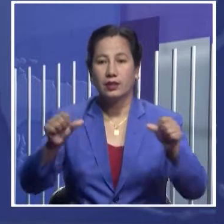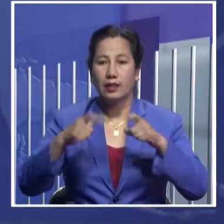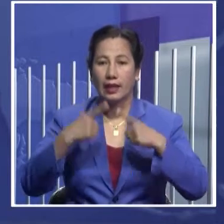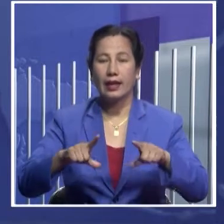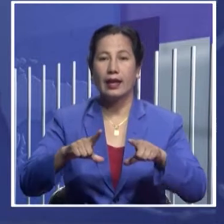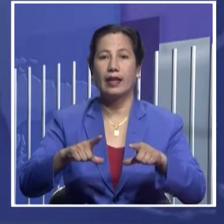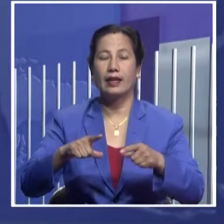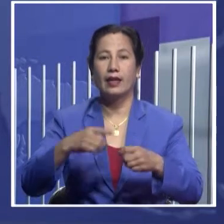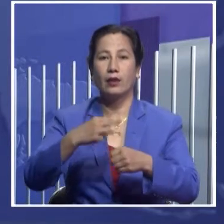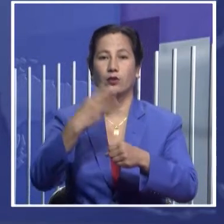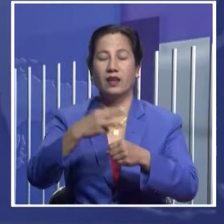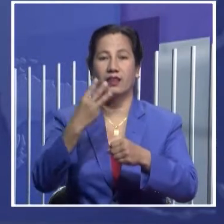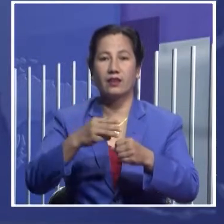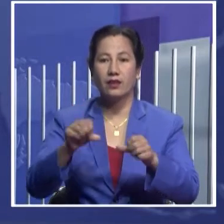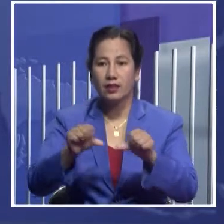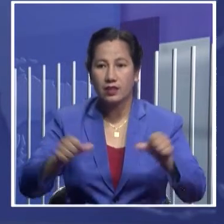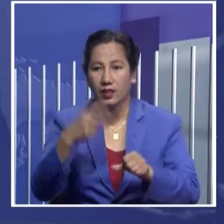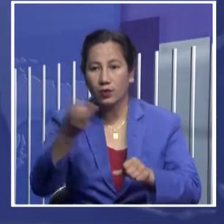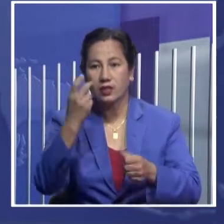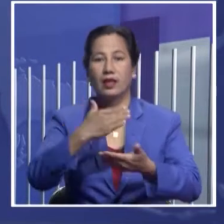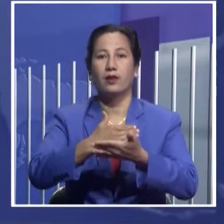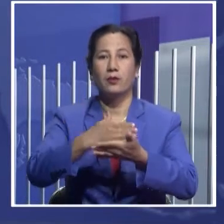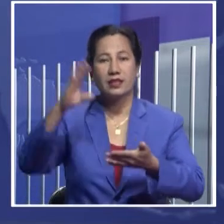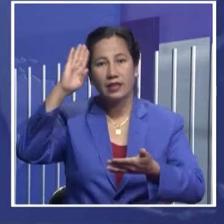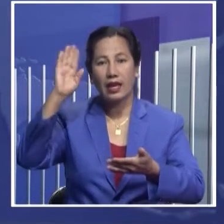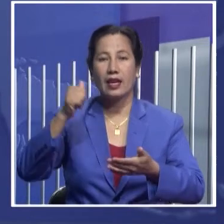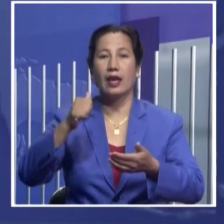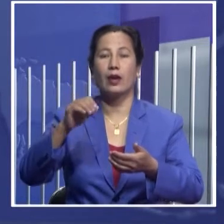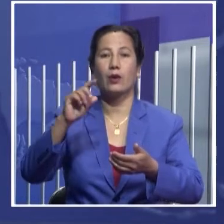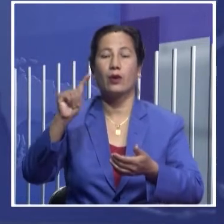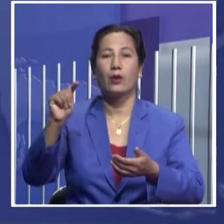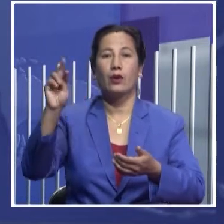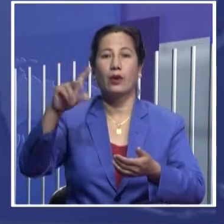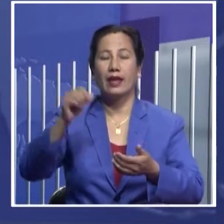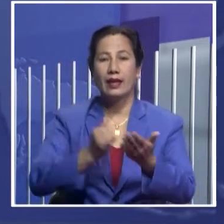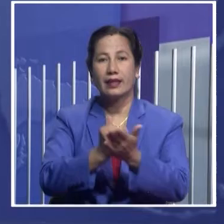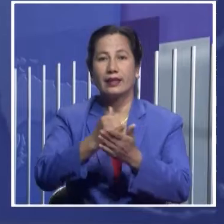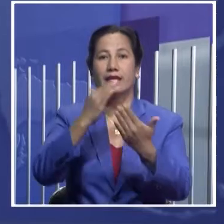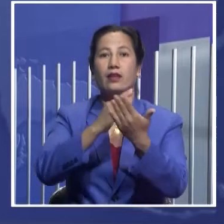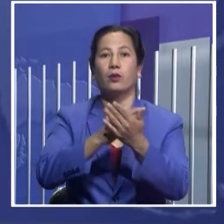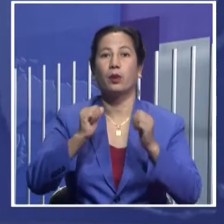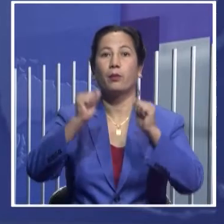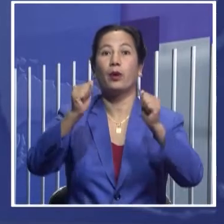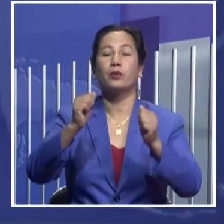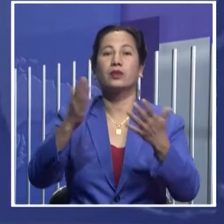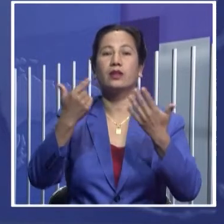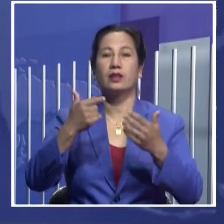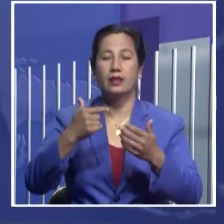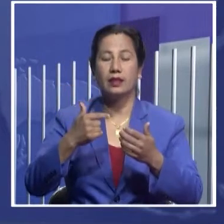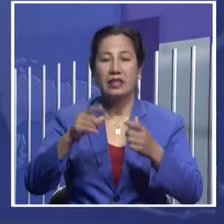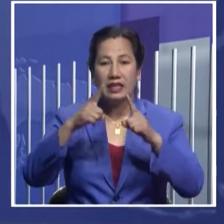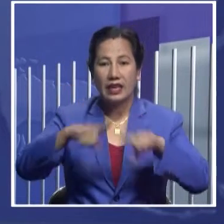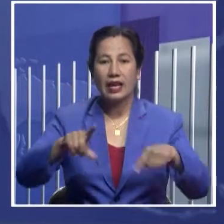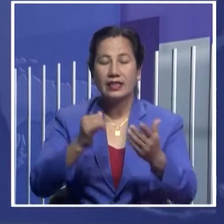सुकुम्बासीहरू उत्पादन गर्ने जग्गा खोजिरहँदा लुम्बिनी सरकारले ल्याएको करार खेती कार्यक्रम को पहुँच कति? बाँझो जग्गा भाडामा